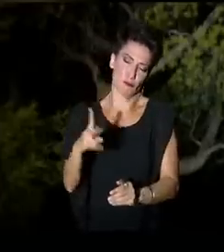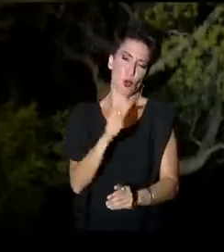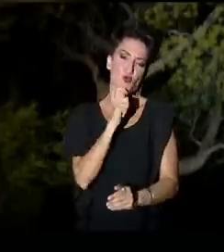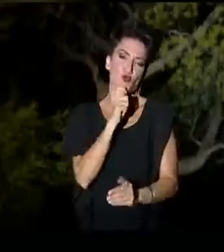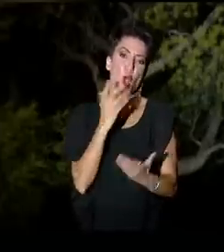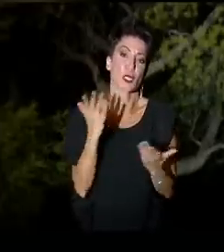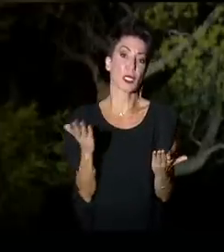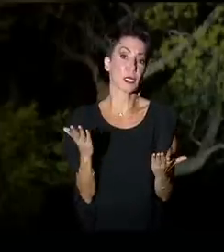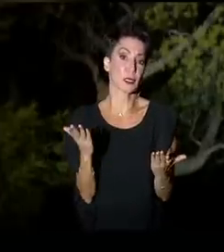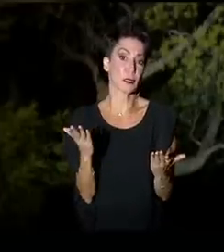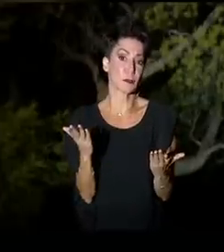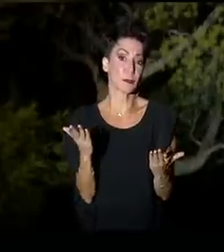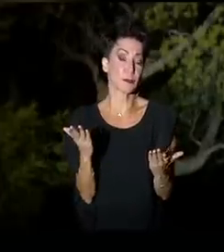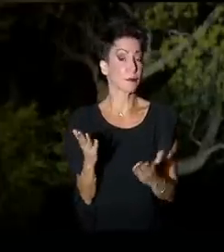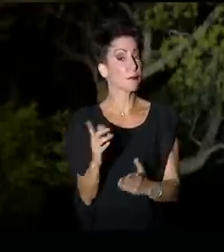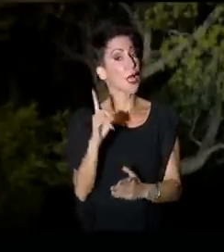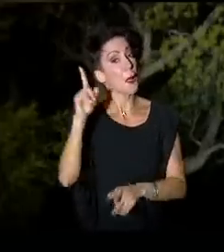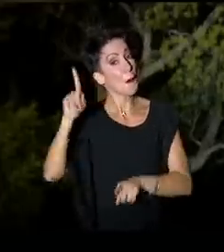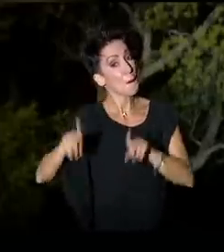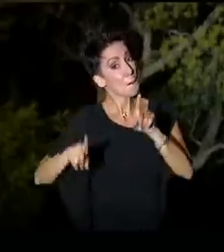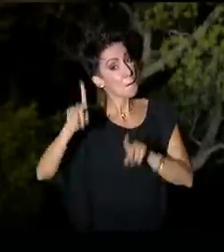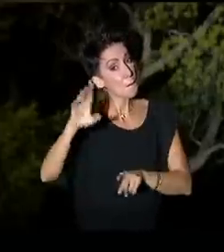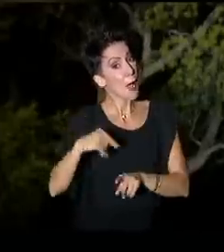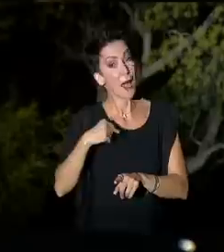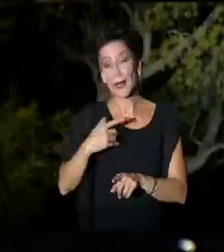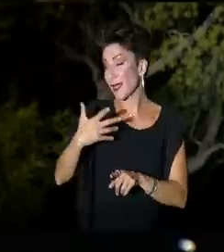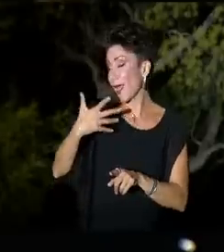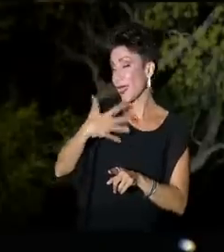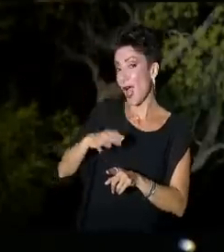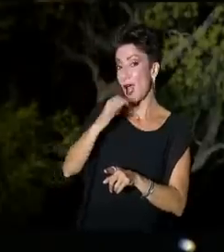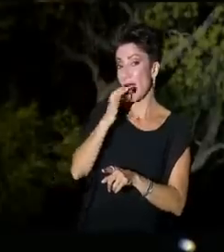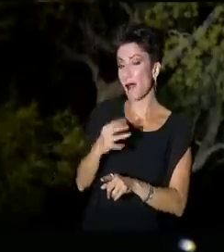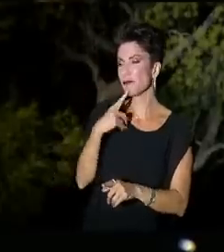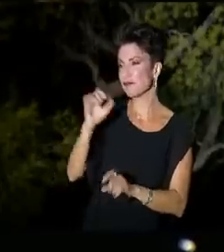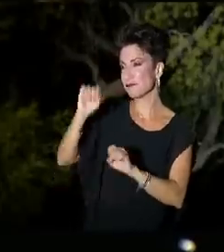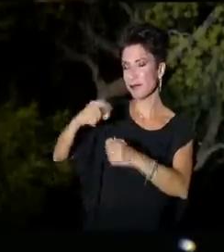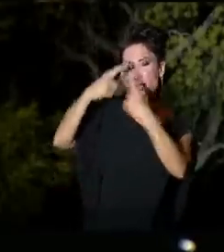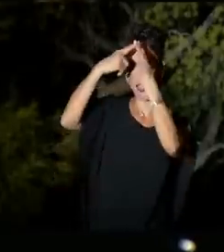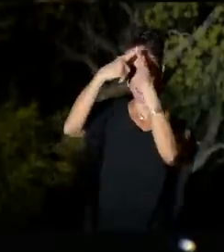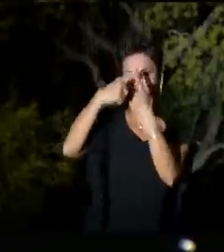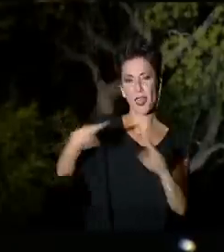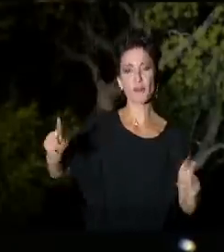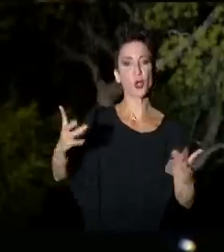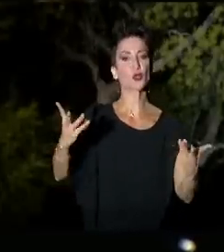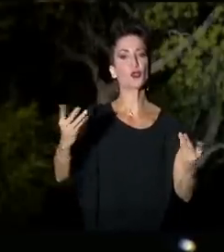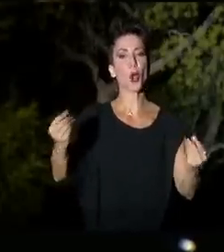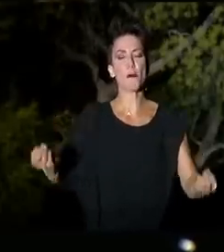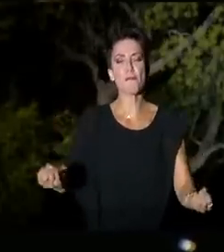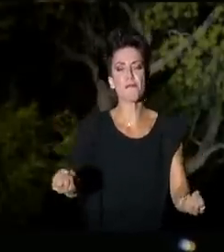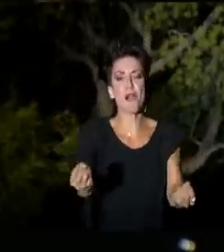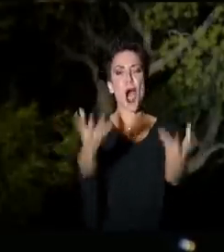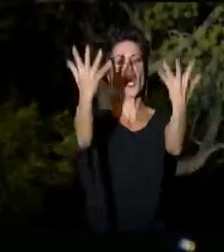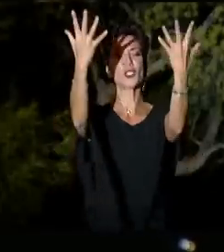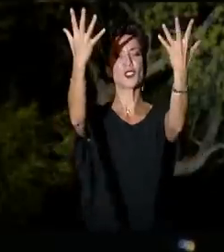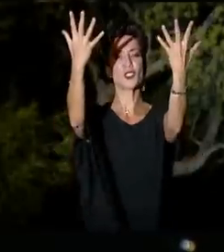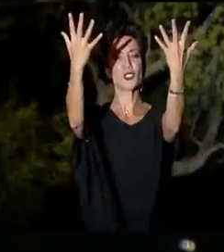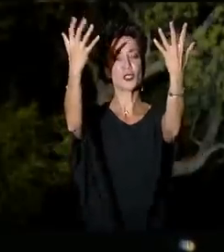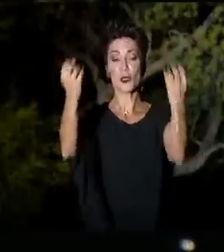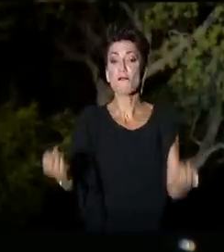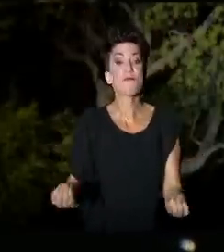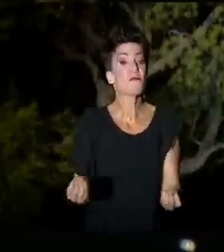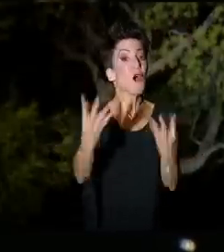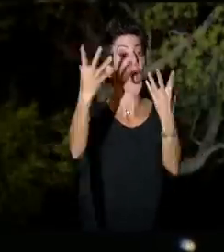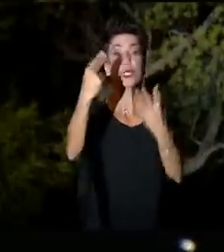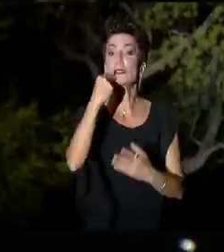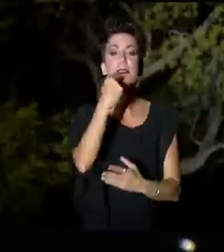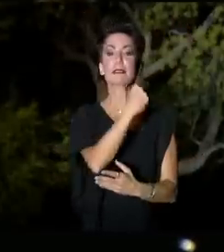Απαιτούν όμως και διαφορετικό φωτισμό. Ανάδειξη δηλαδή εκείνων των πλευρών